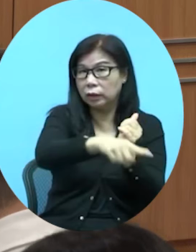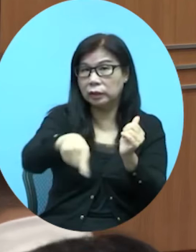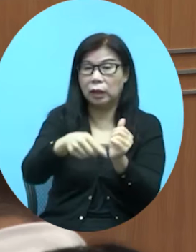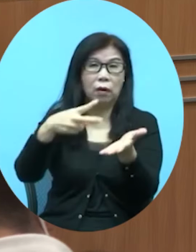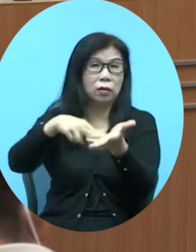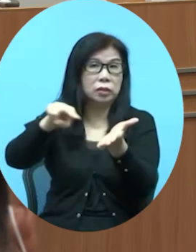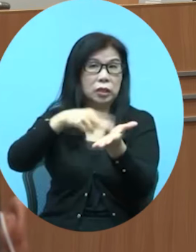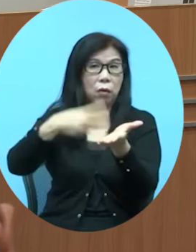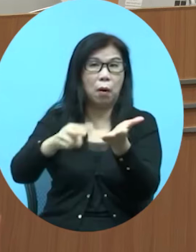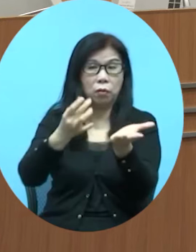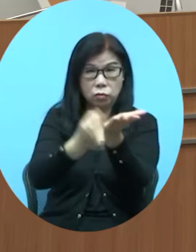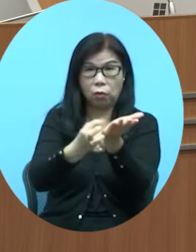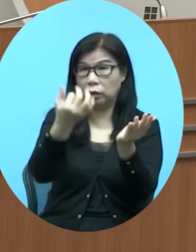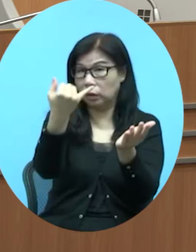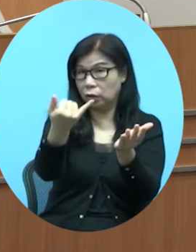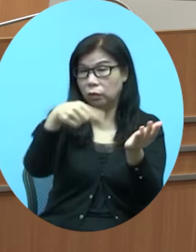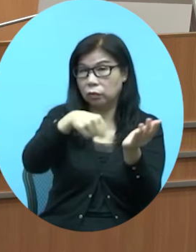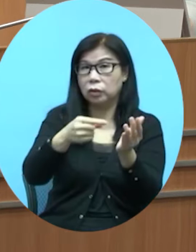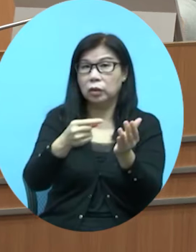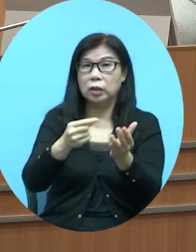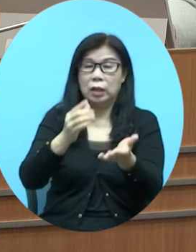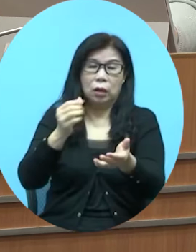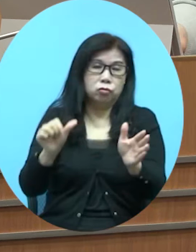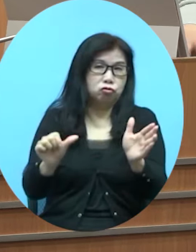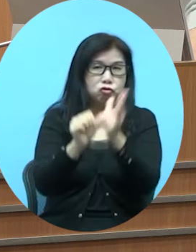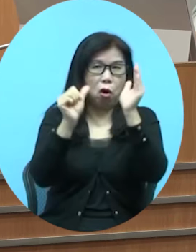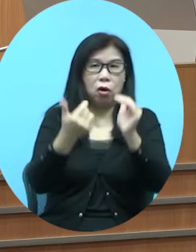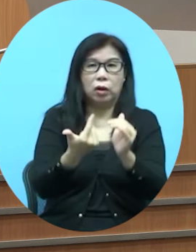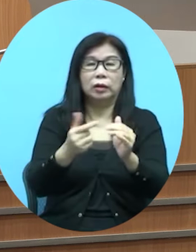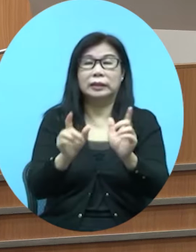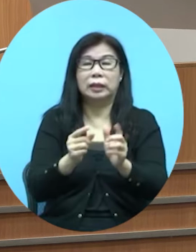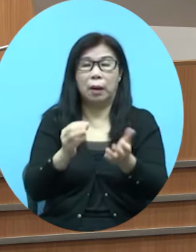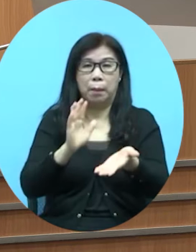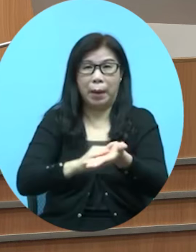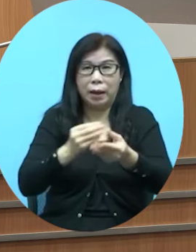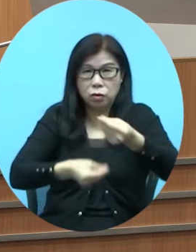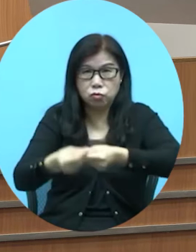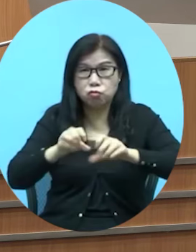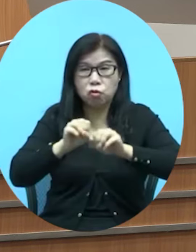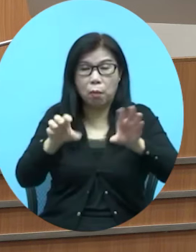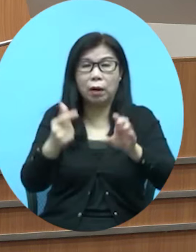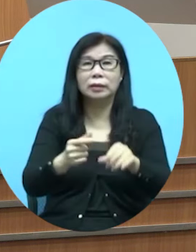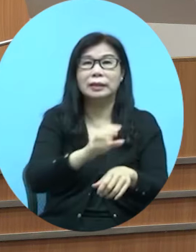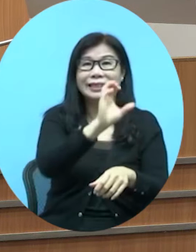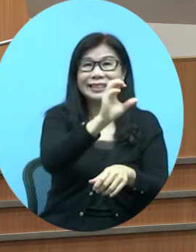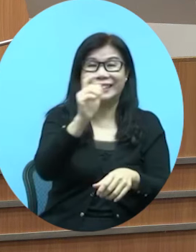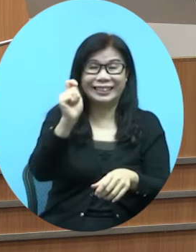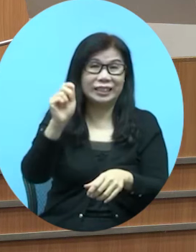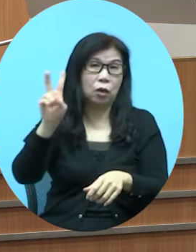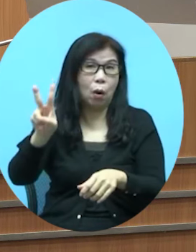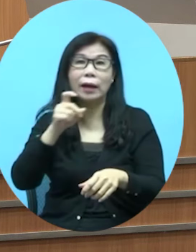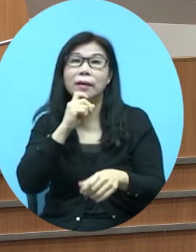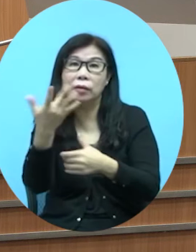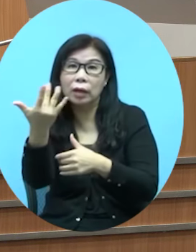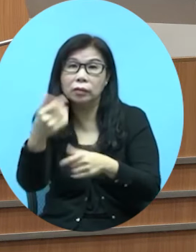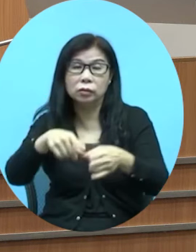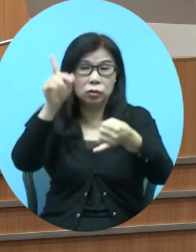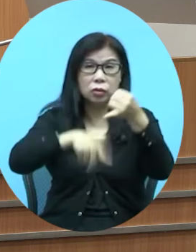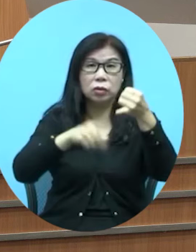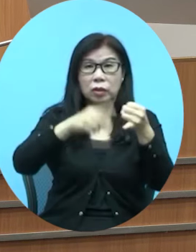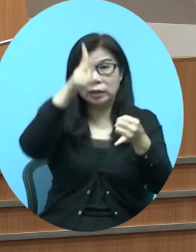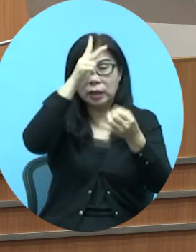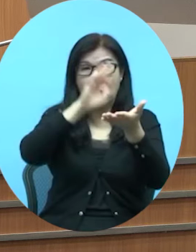那他会不会就是超级传播者呢就是他的CD value是多少呢最后一条就是想问就是卫